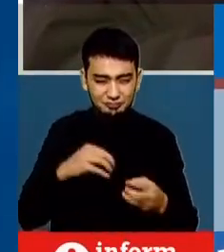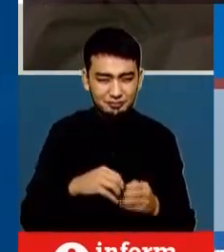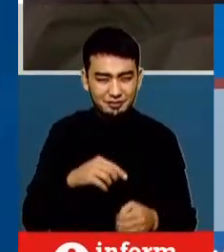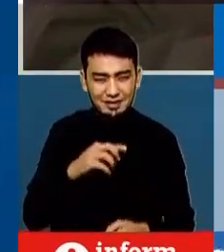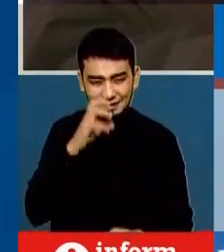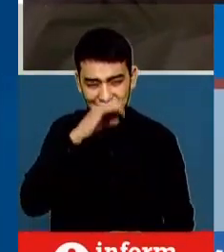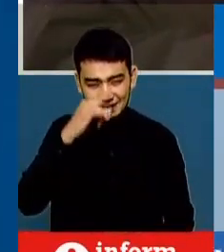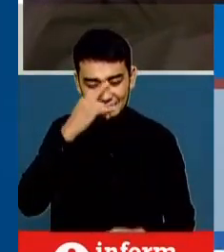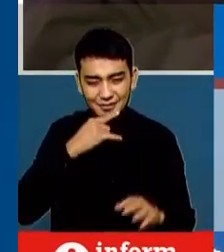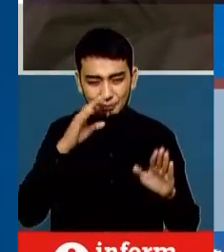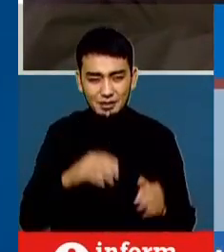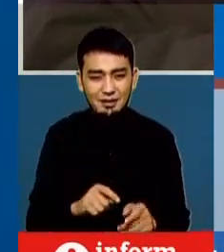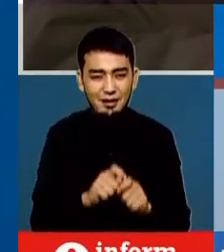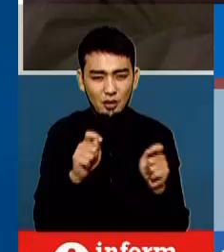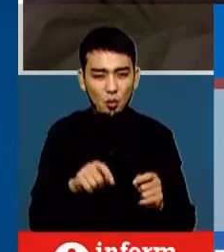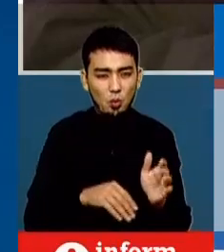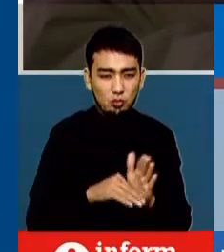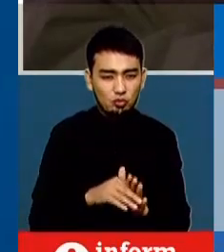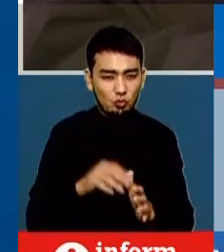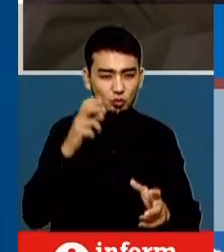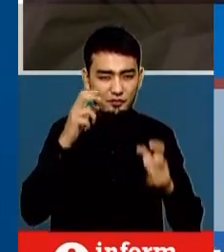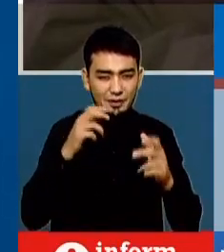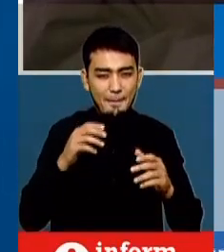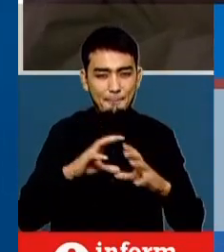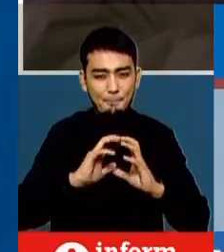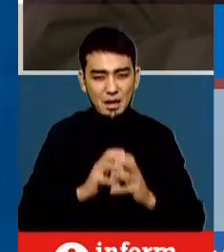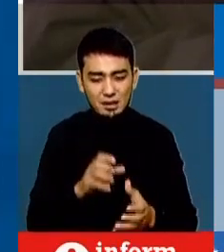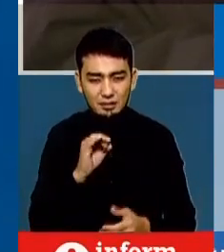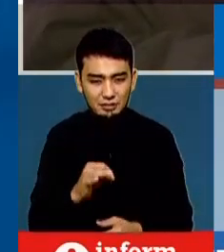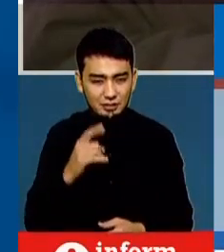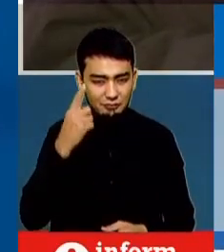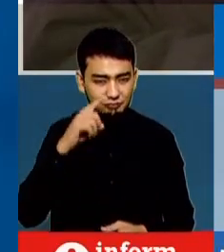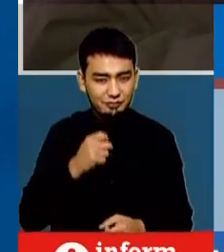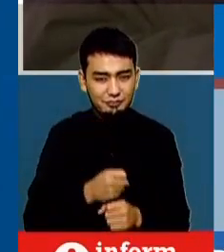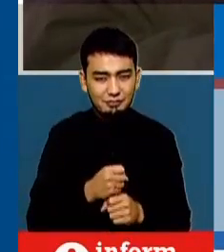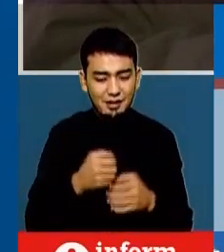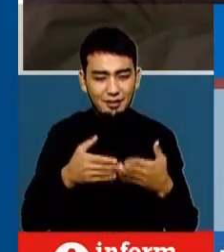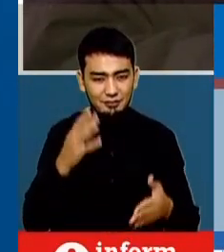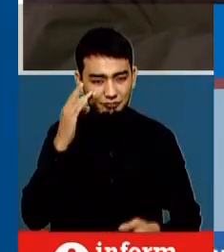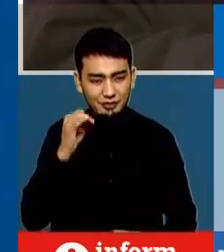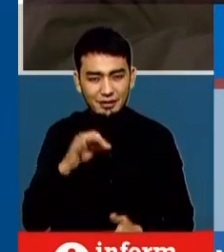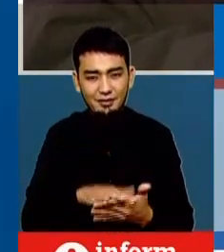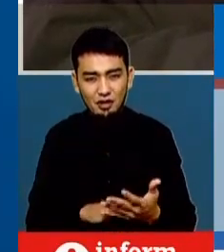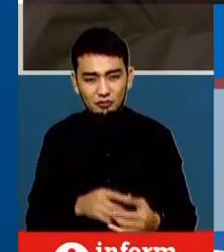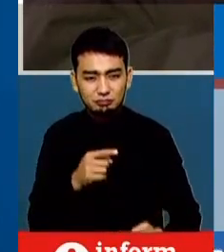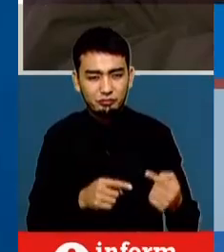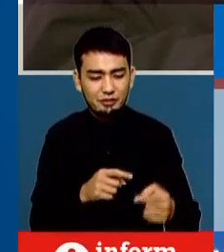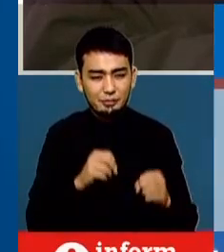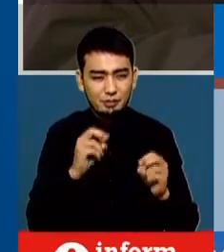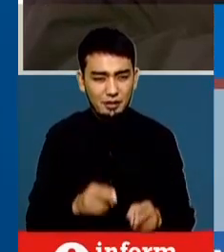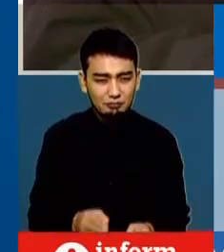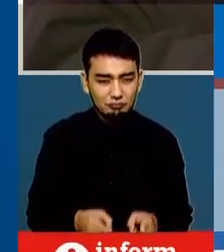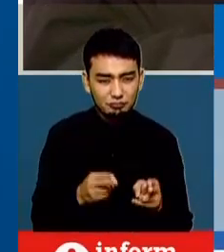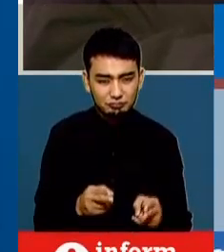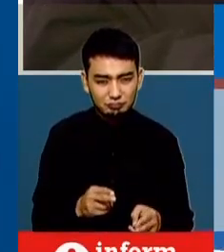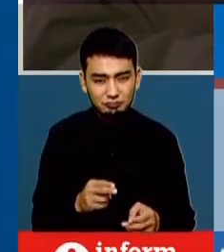наших странах филиалы лучших университетов мира. Укрепляя доверие, страны-участницы продолжат борьбу с преступностью.